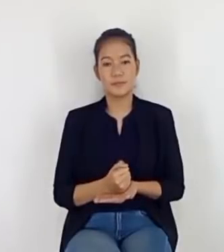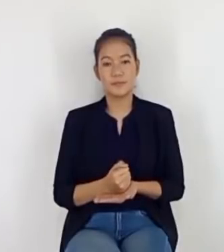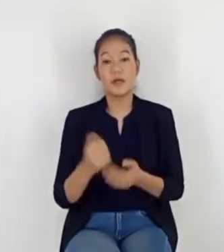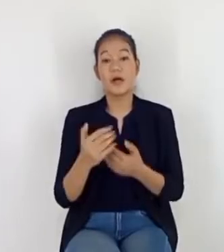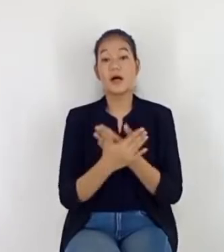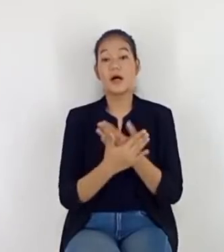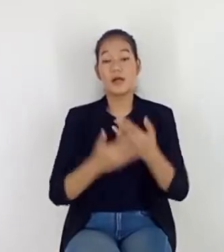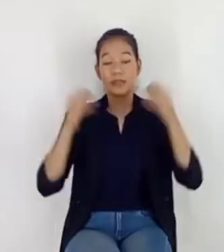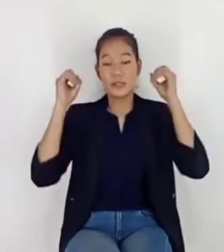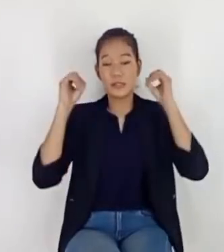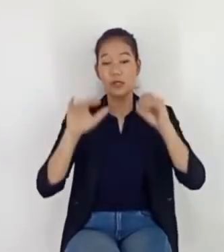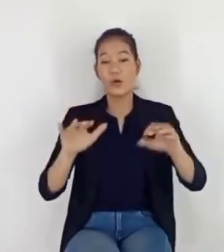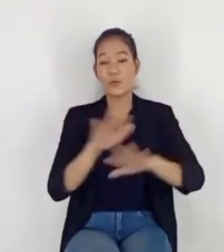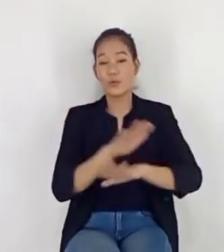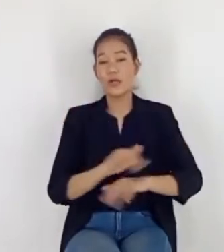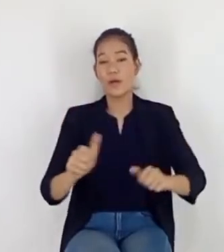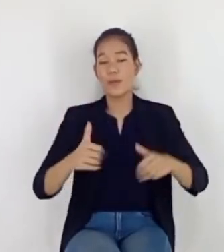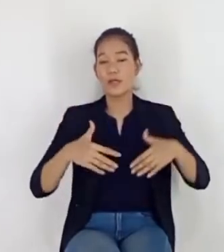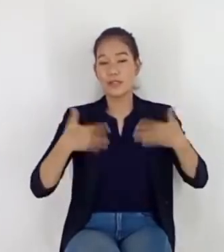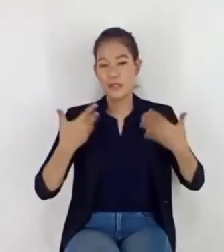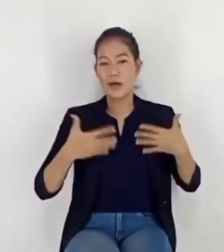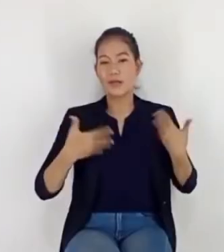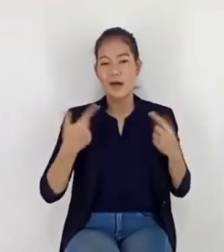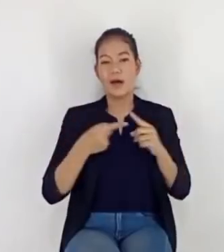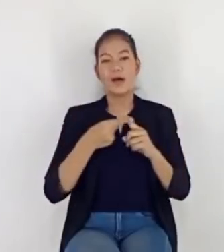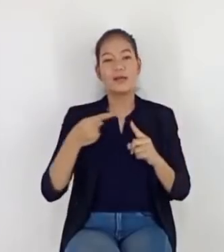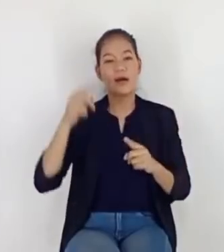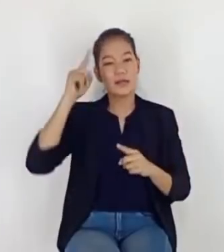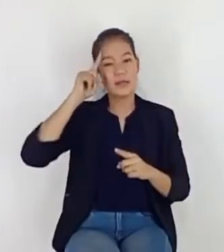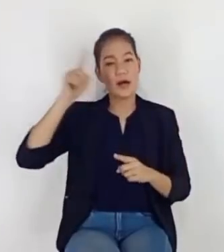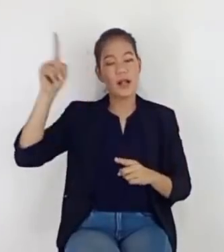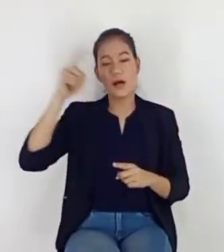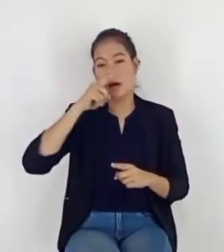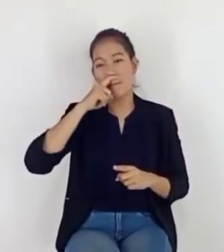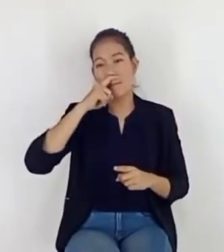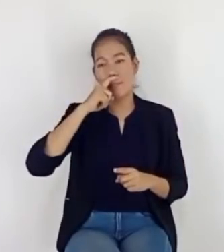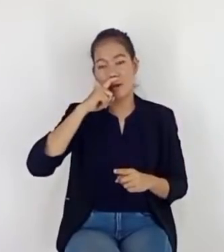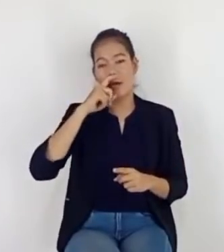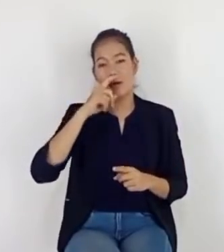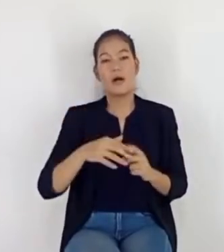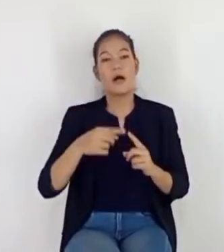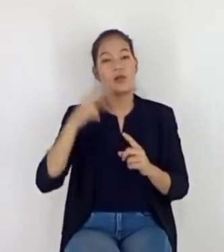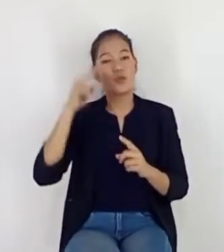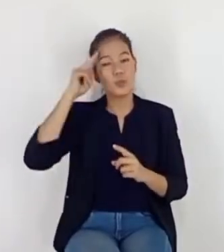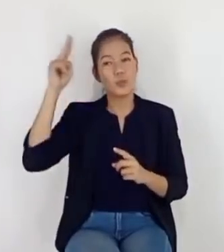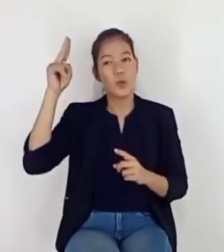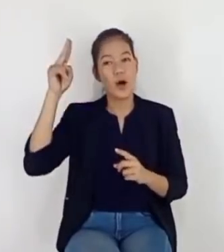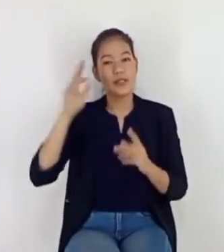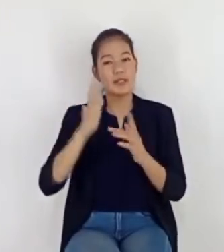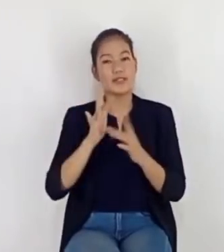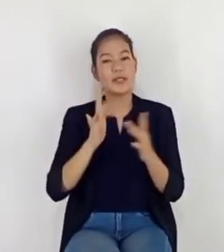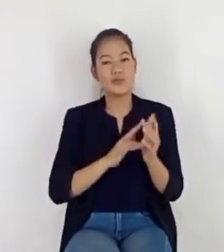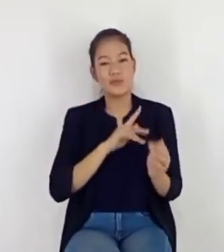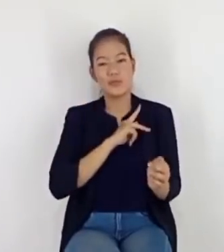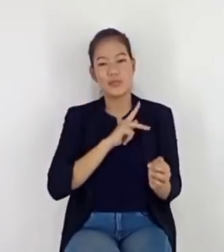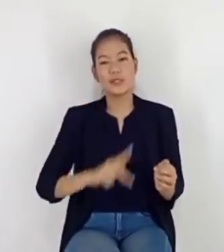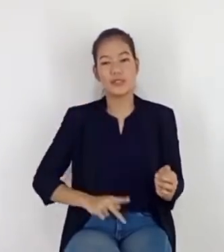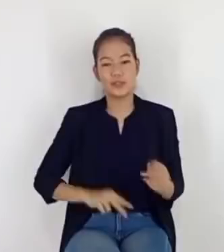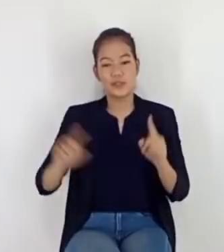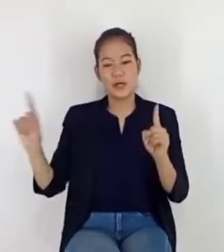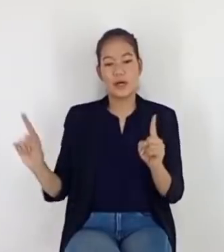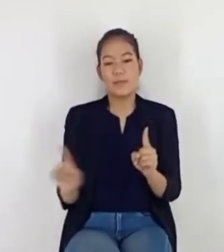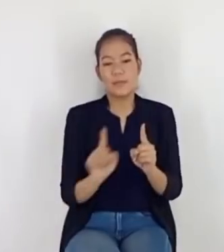Kasih karunia dan damai sejahtera dari Allah Bapa dan dari Tuhan Yesus Kristus